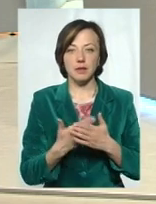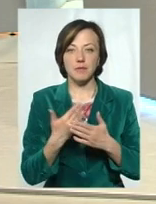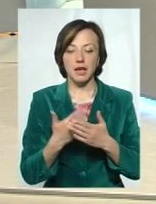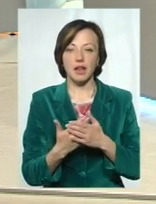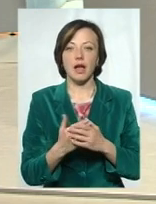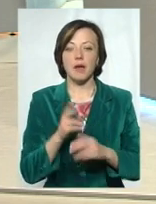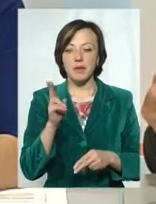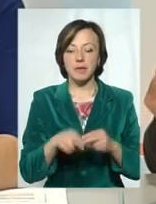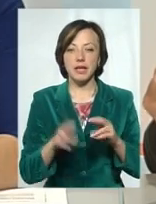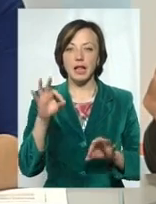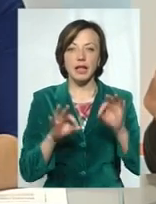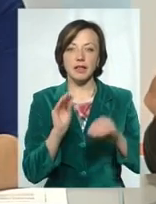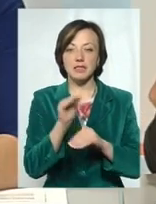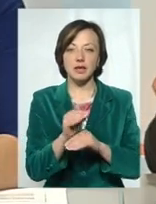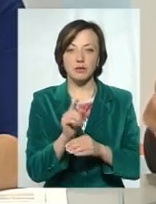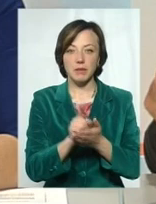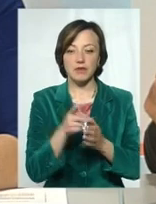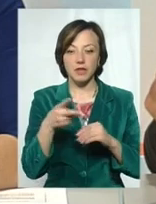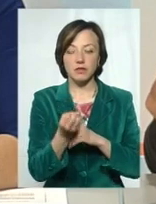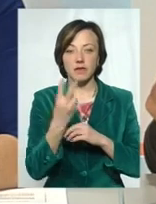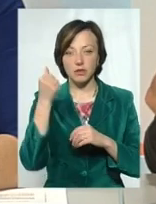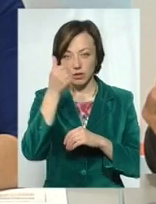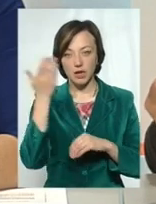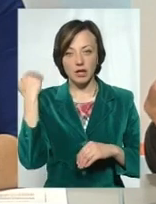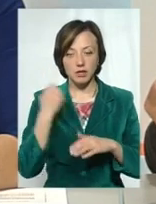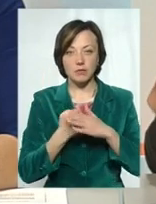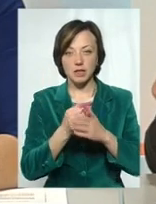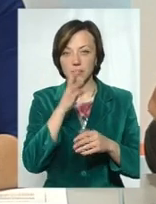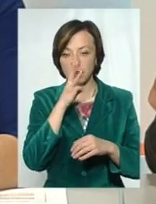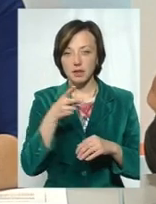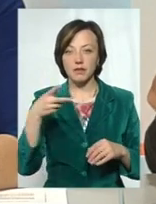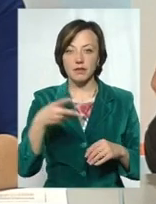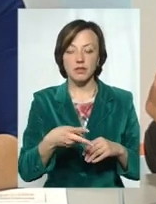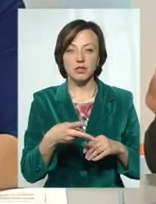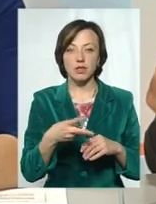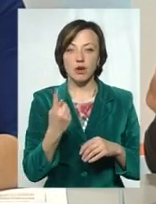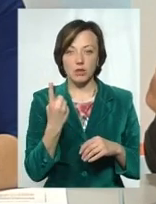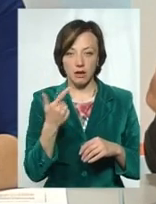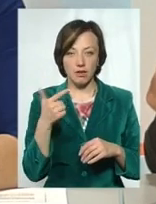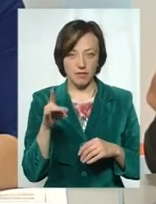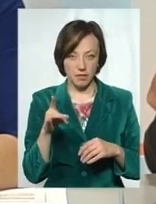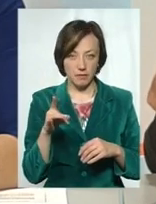пенсій у 2012 році. Тоді за базу брали заробітну плату 2001 гривна.